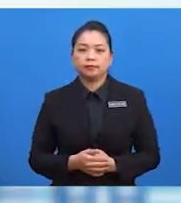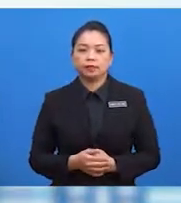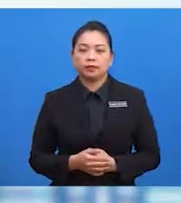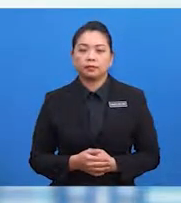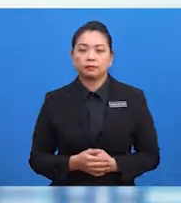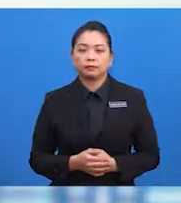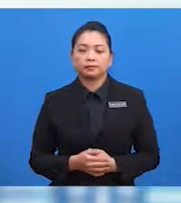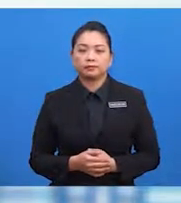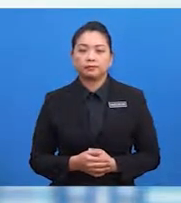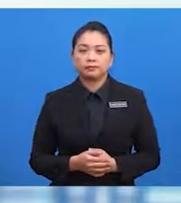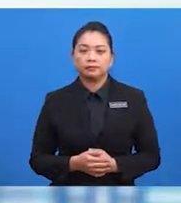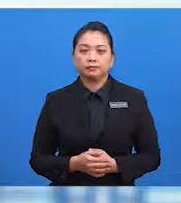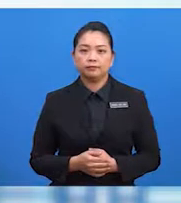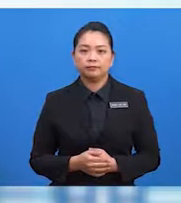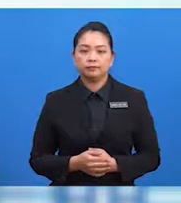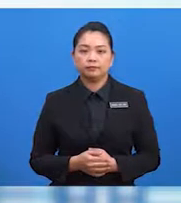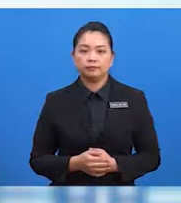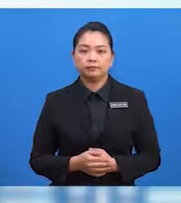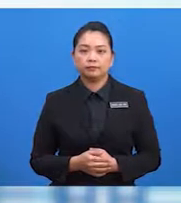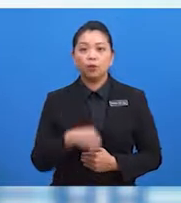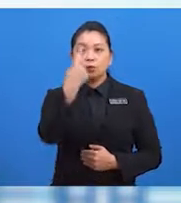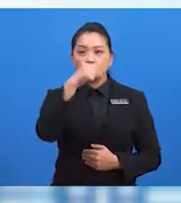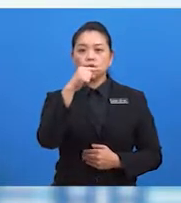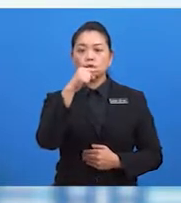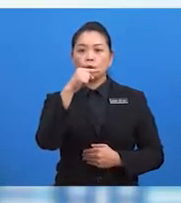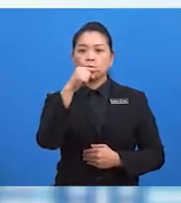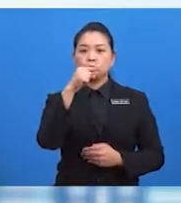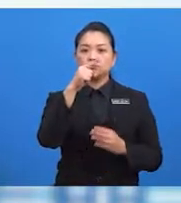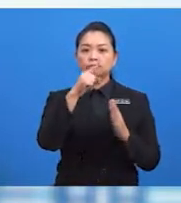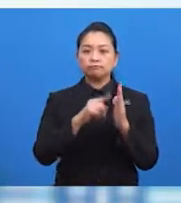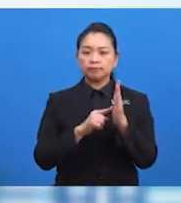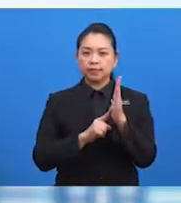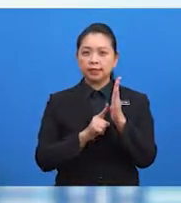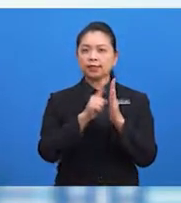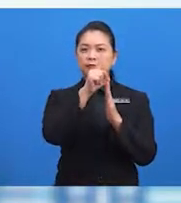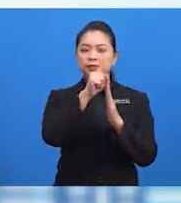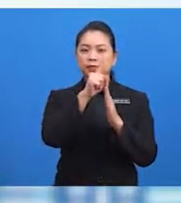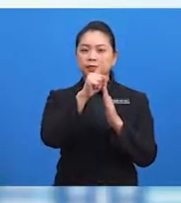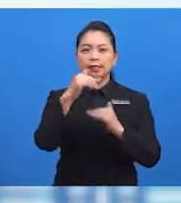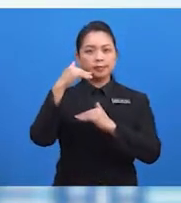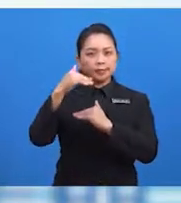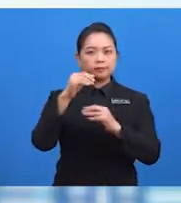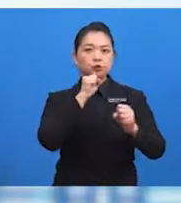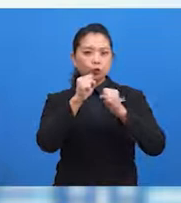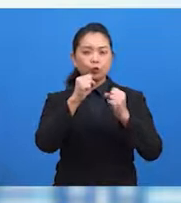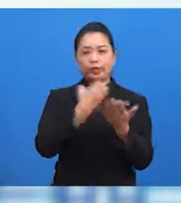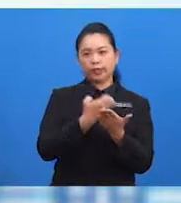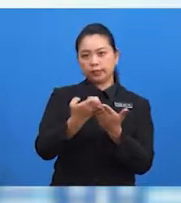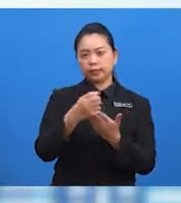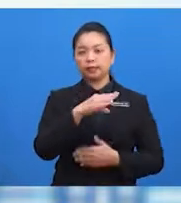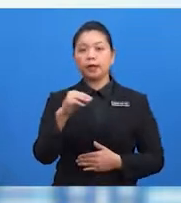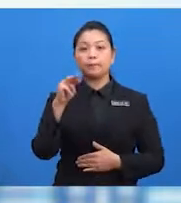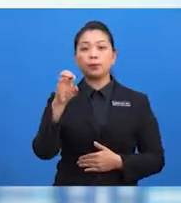Salah satu objektifnya ialah untuk meningkatkan taraf sosioekonomi dan modal insan luar bandar.